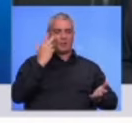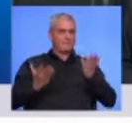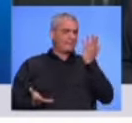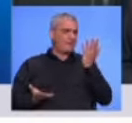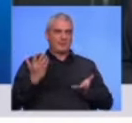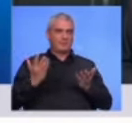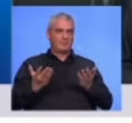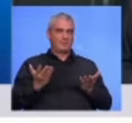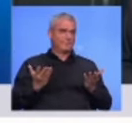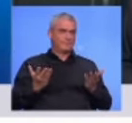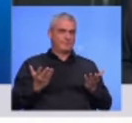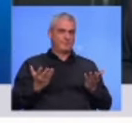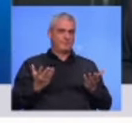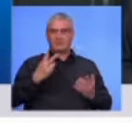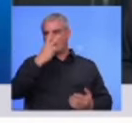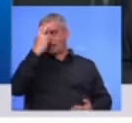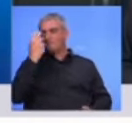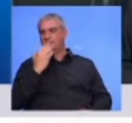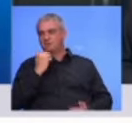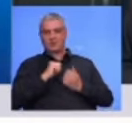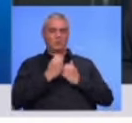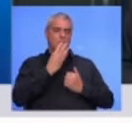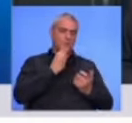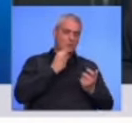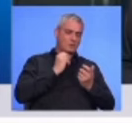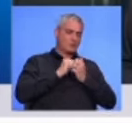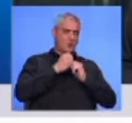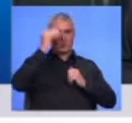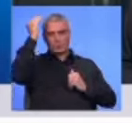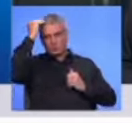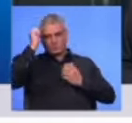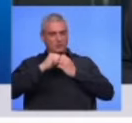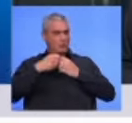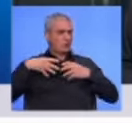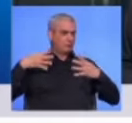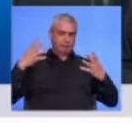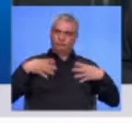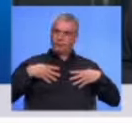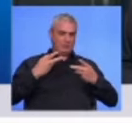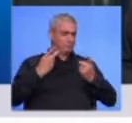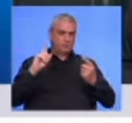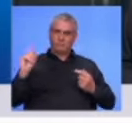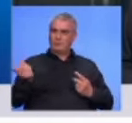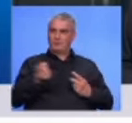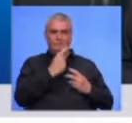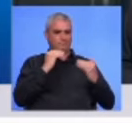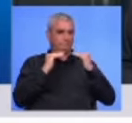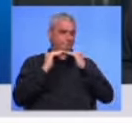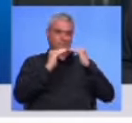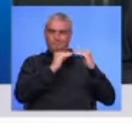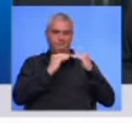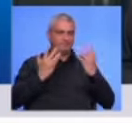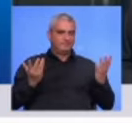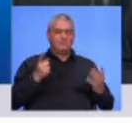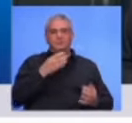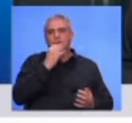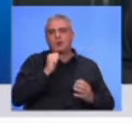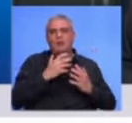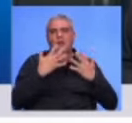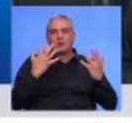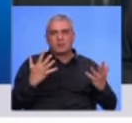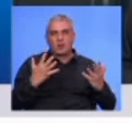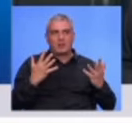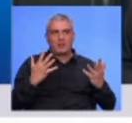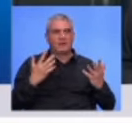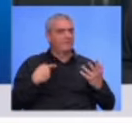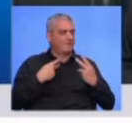בין הערבי ישראלי או יהודי או דרוזי או צ'רקסי. זו השאלה הגדולה, ולזה אין לי